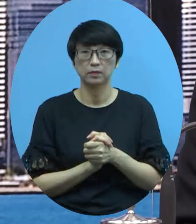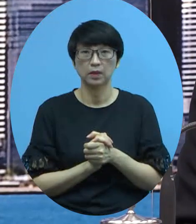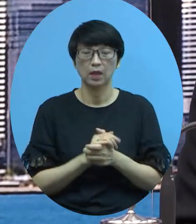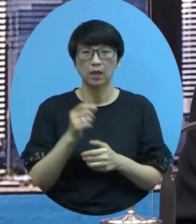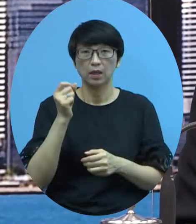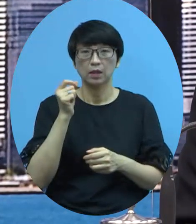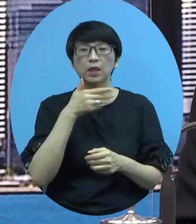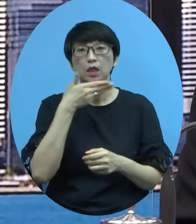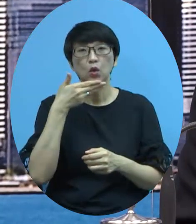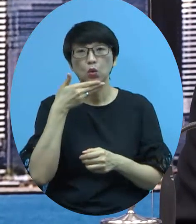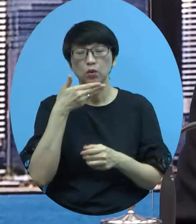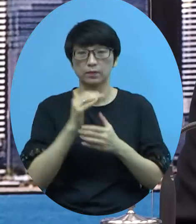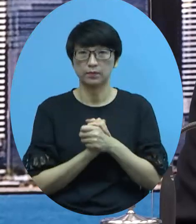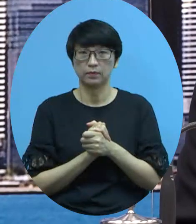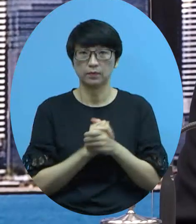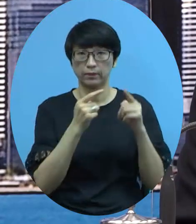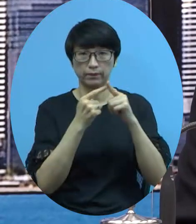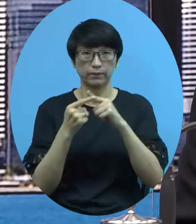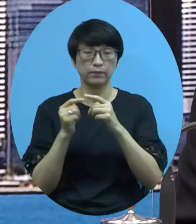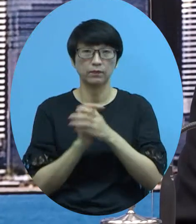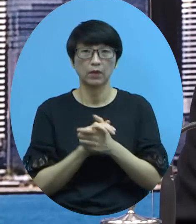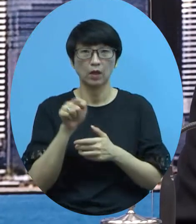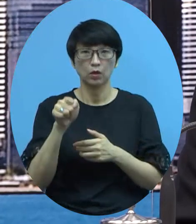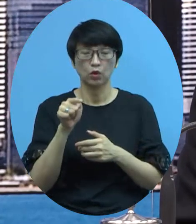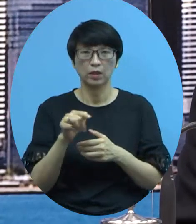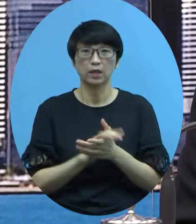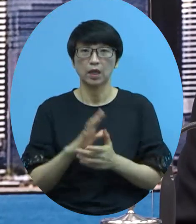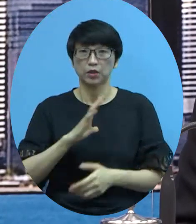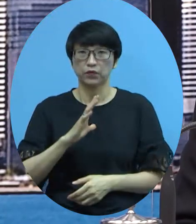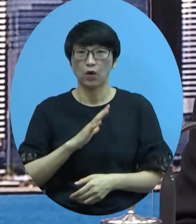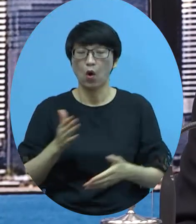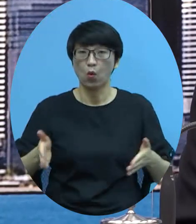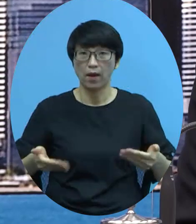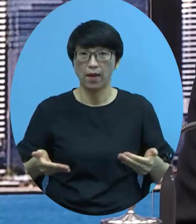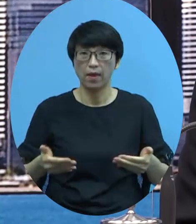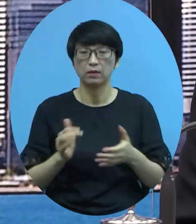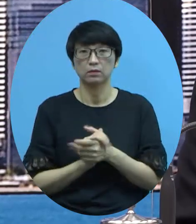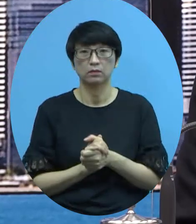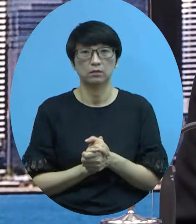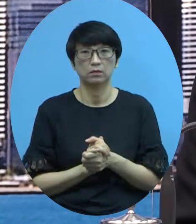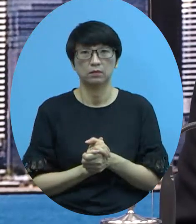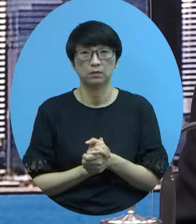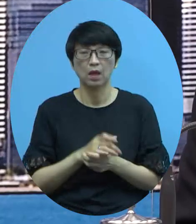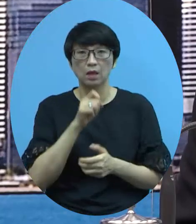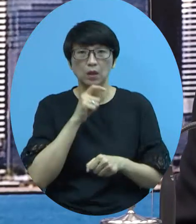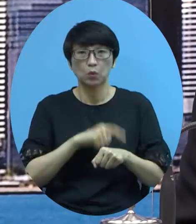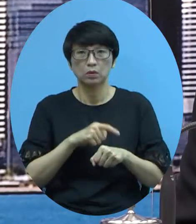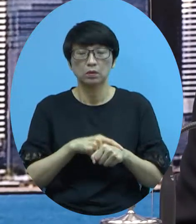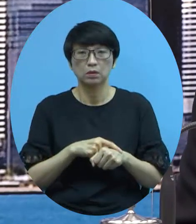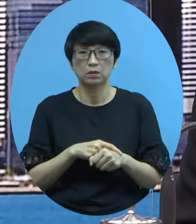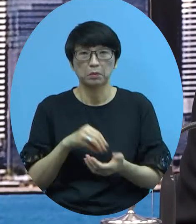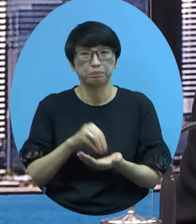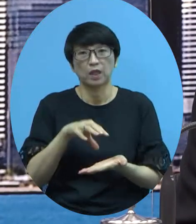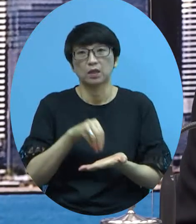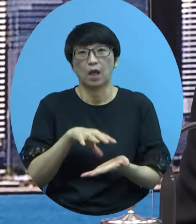較年青嘅人士咧，佢哋嘅症狀咧都係好輕微，同埋咧就係、有時都唔係好特定嘅